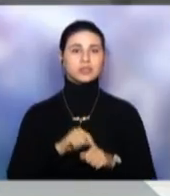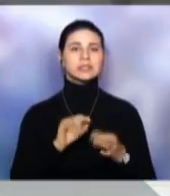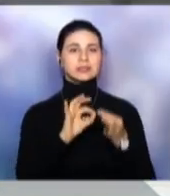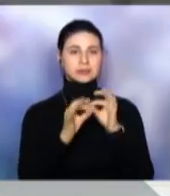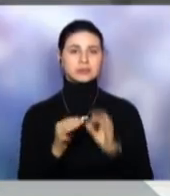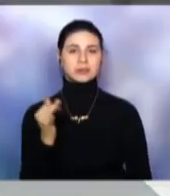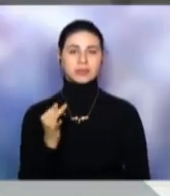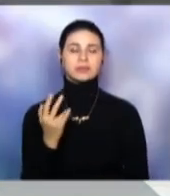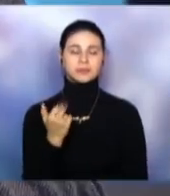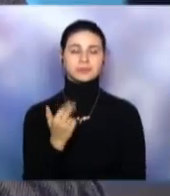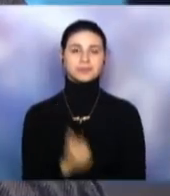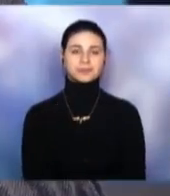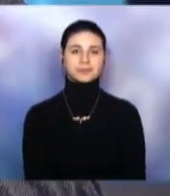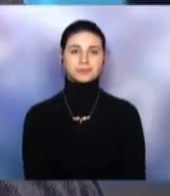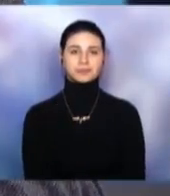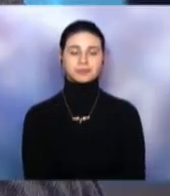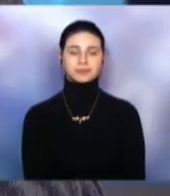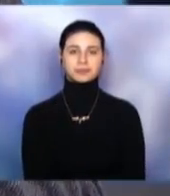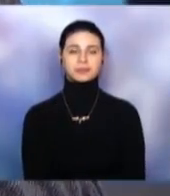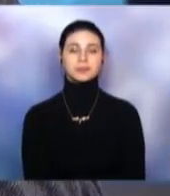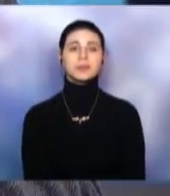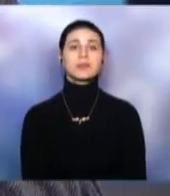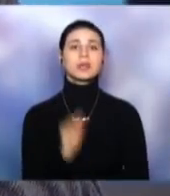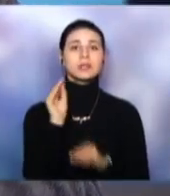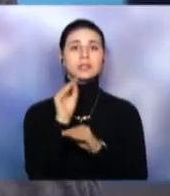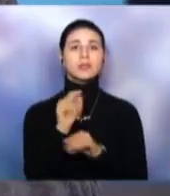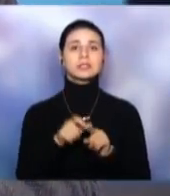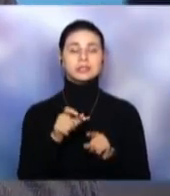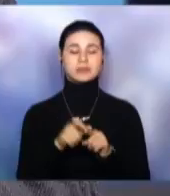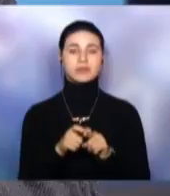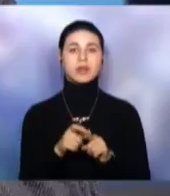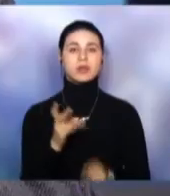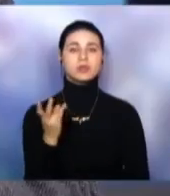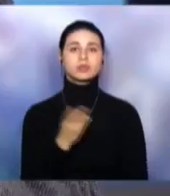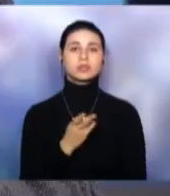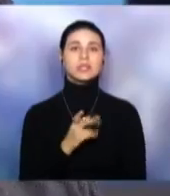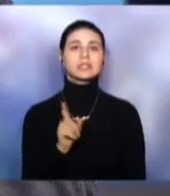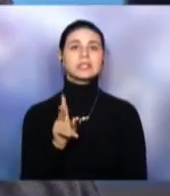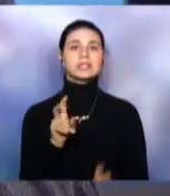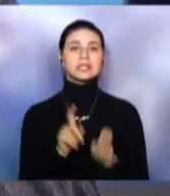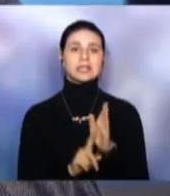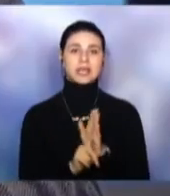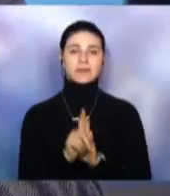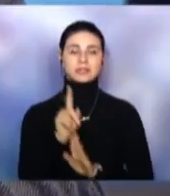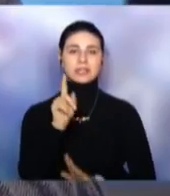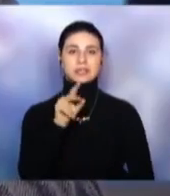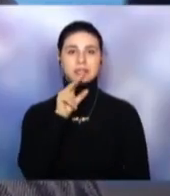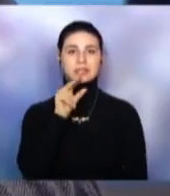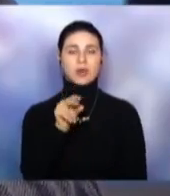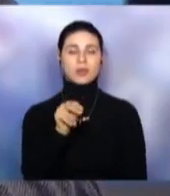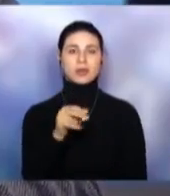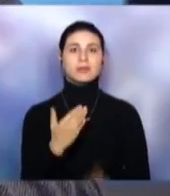გავიაროთ. დეტალურად გავიაროთ, რასაკვირველია, და თან ახსენოთ ის მექანიზმები, დაუკავშიროთ იმას, რითაც დავიწყეთ, ანუ